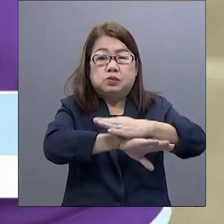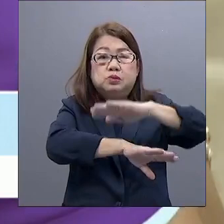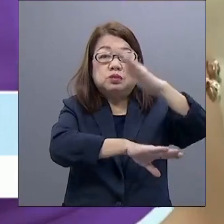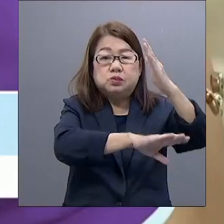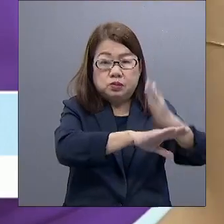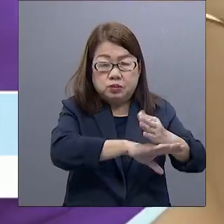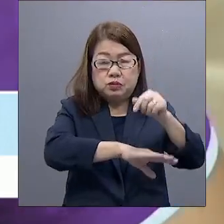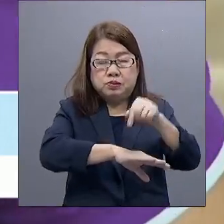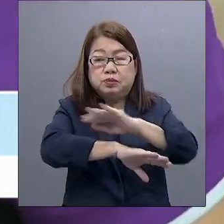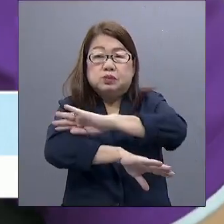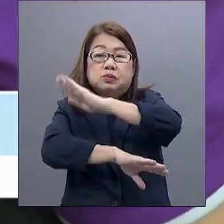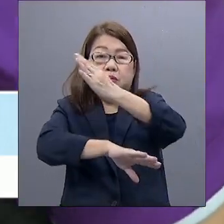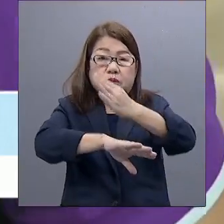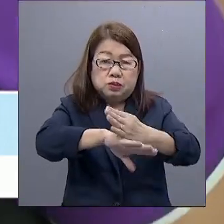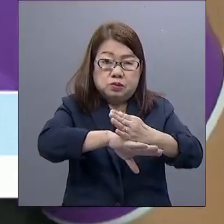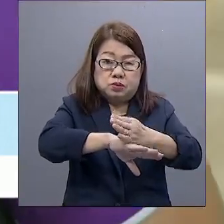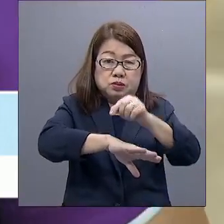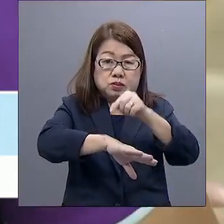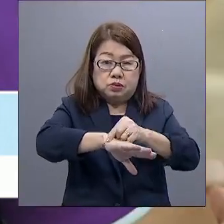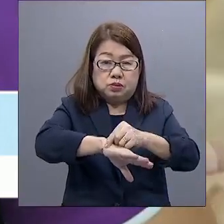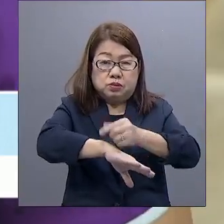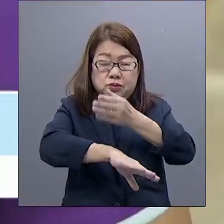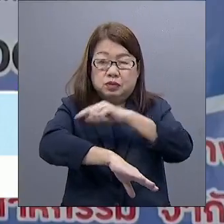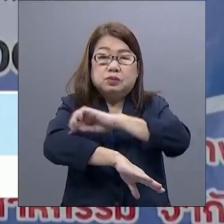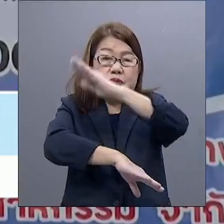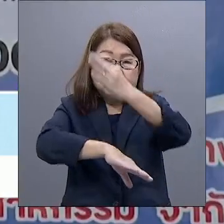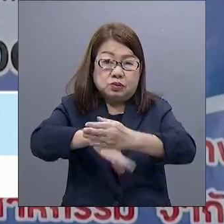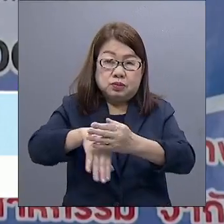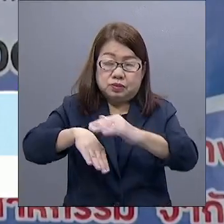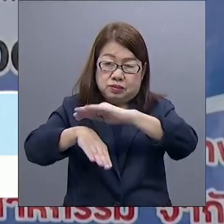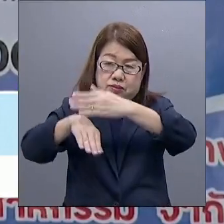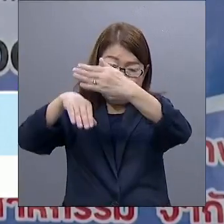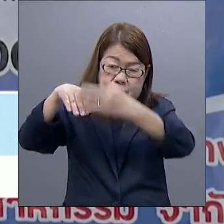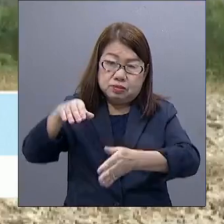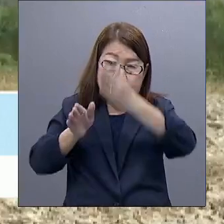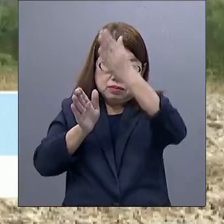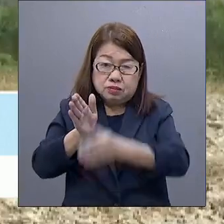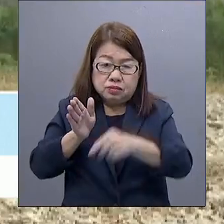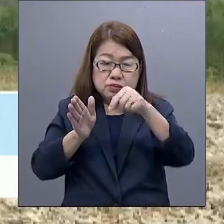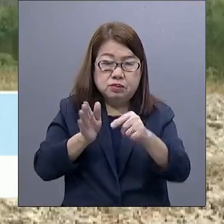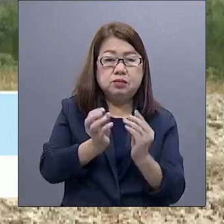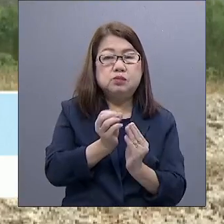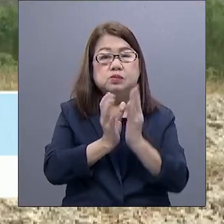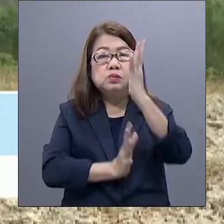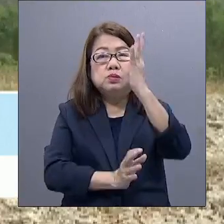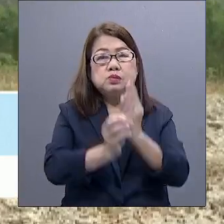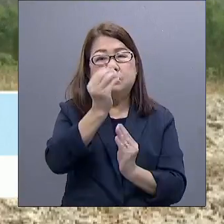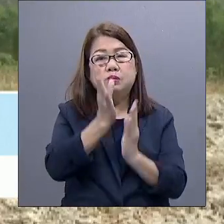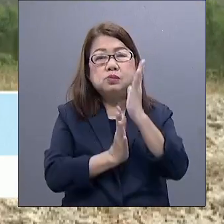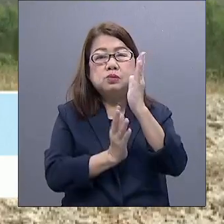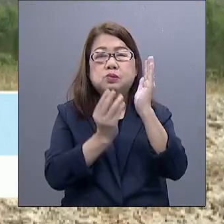แล้ขาวด้าน shoesอาจจะเป็นพืนที่ตดพืชแต่อีกด้านเป